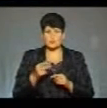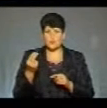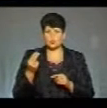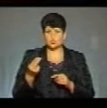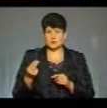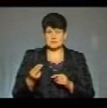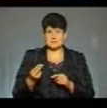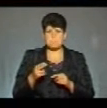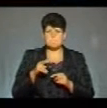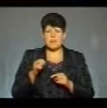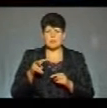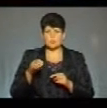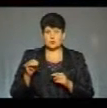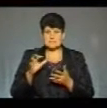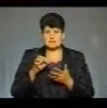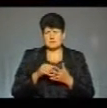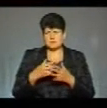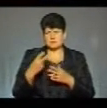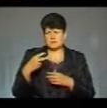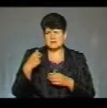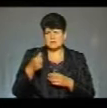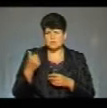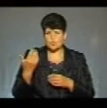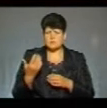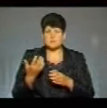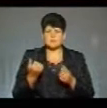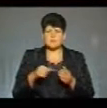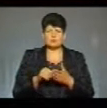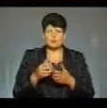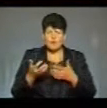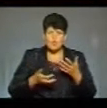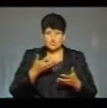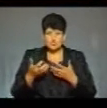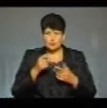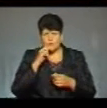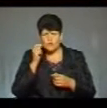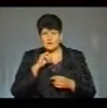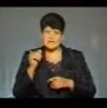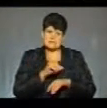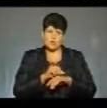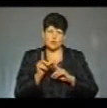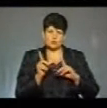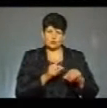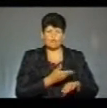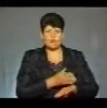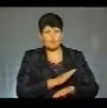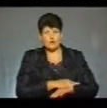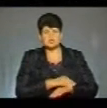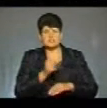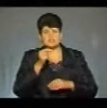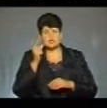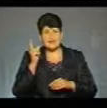художник. Палеонтологією займається близько 20 років. Брав участь у розкопках в Україні та за кордоном – Польщі, Чехії,